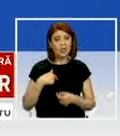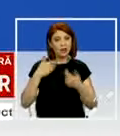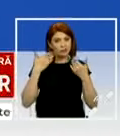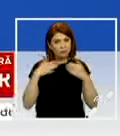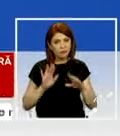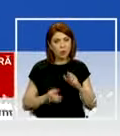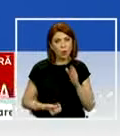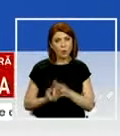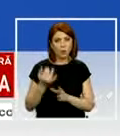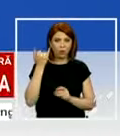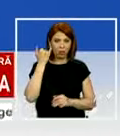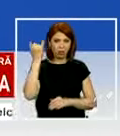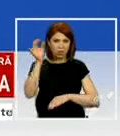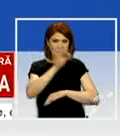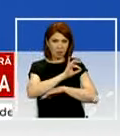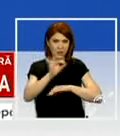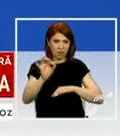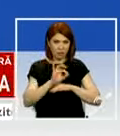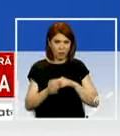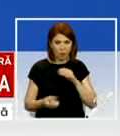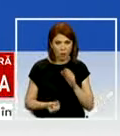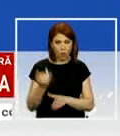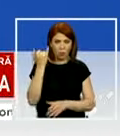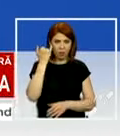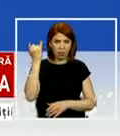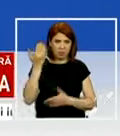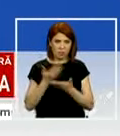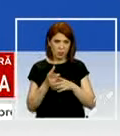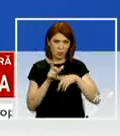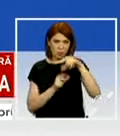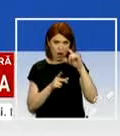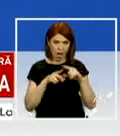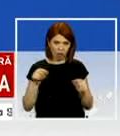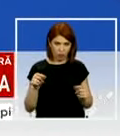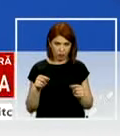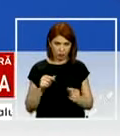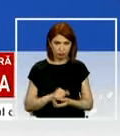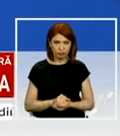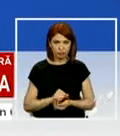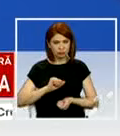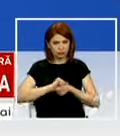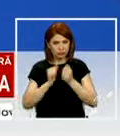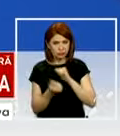un nou concept strategic, avem nevoie de un nou concept strategic